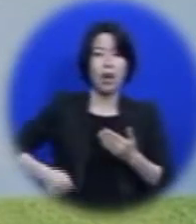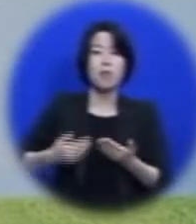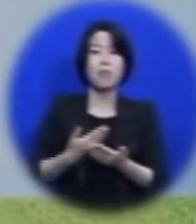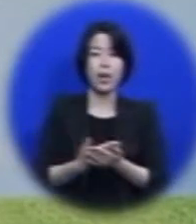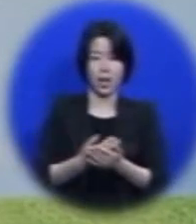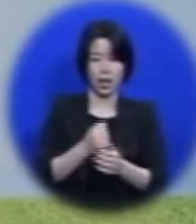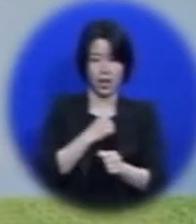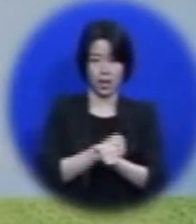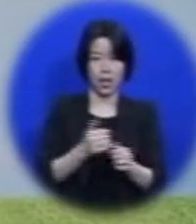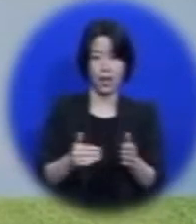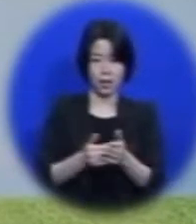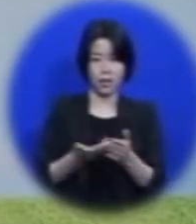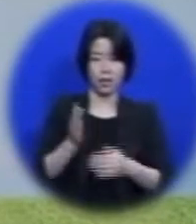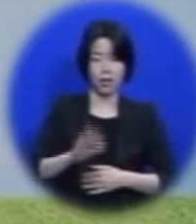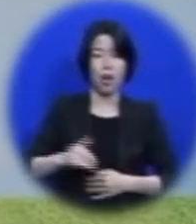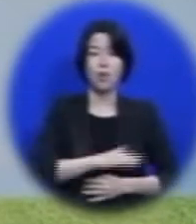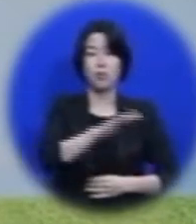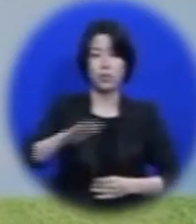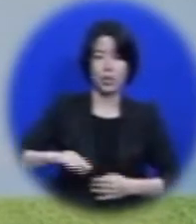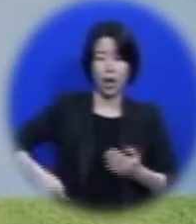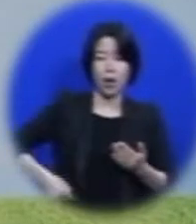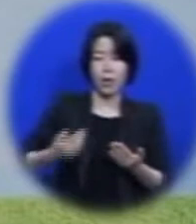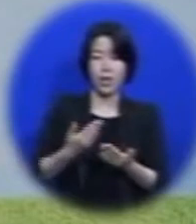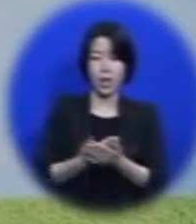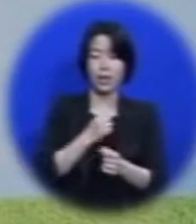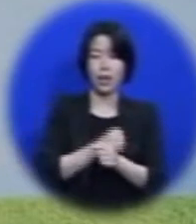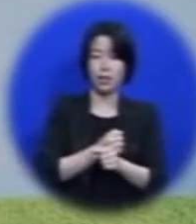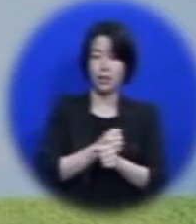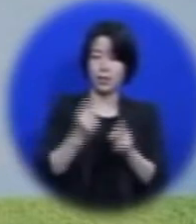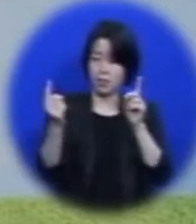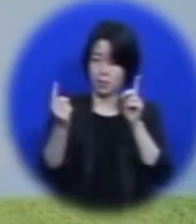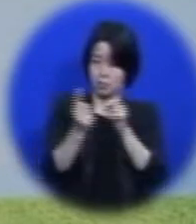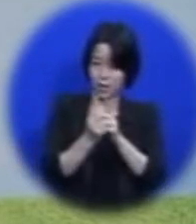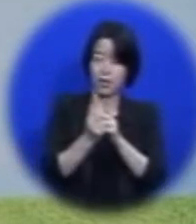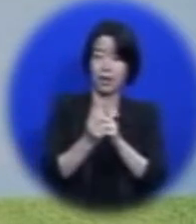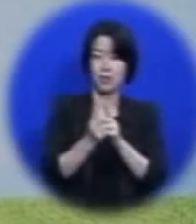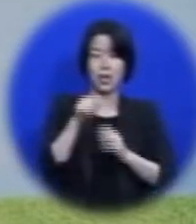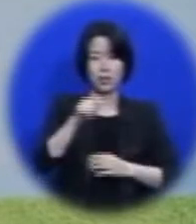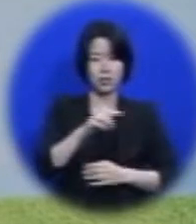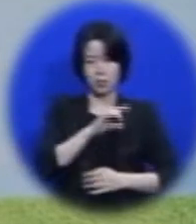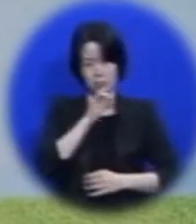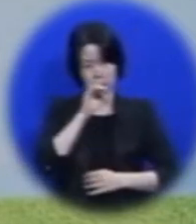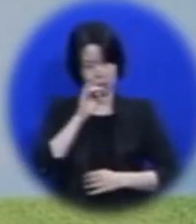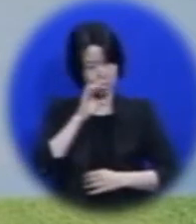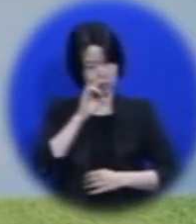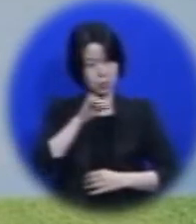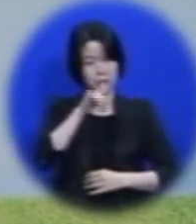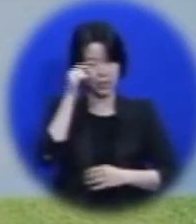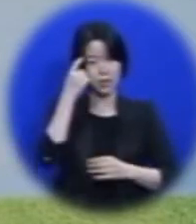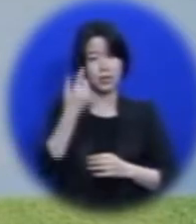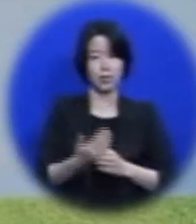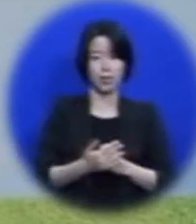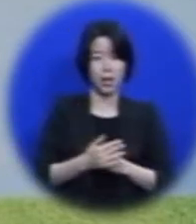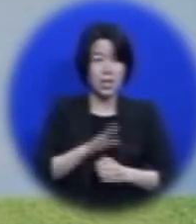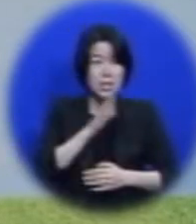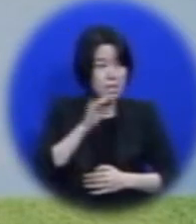회개했는데 우리가 회개했다는 사람들을 만날 때 마음에 의구심이 생길 때가 있습니다.